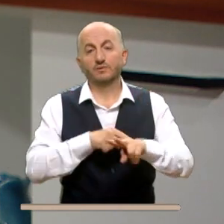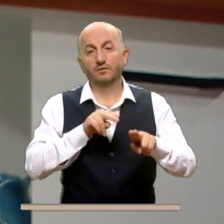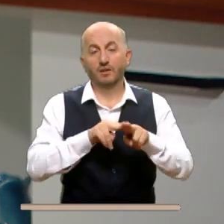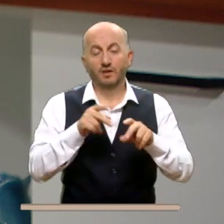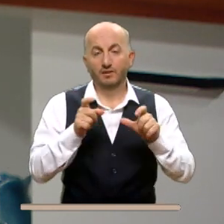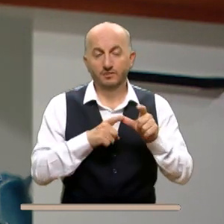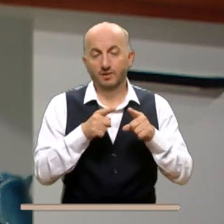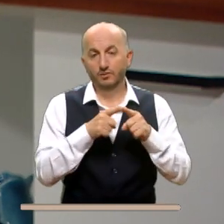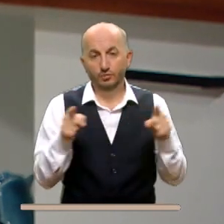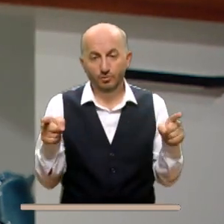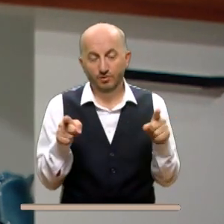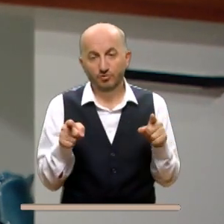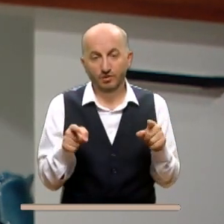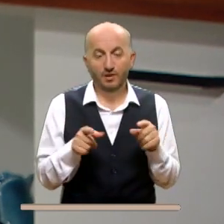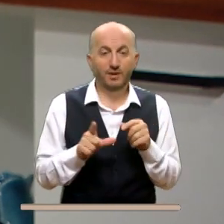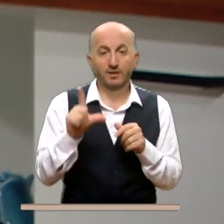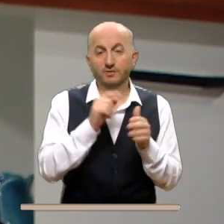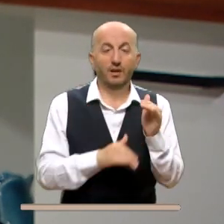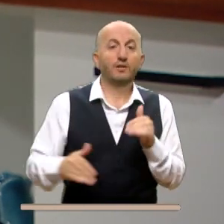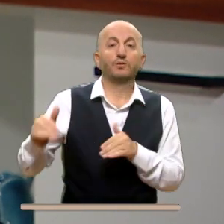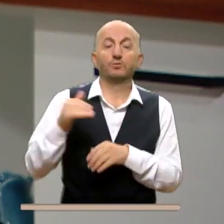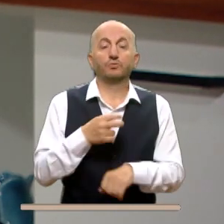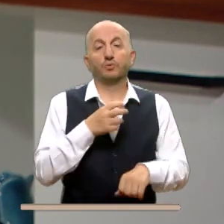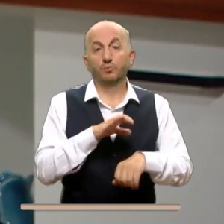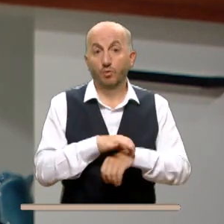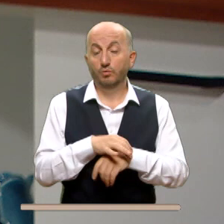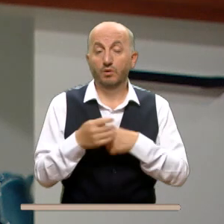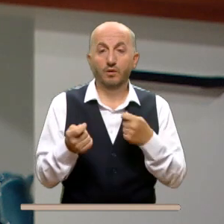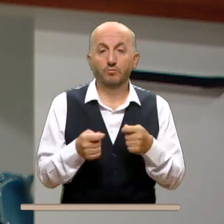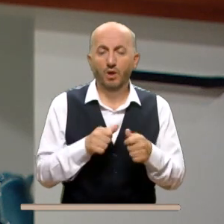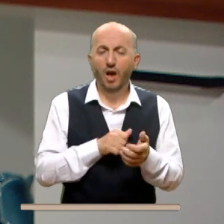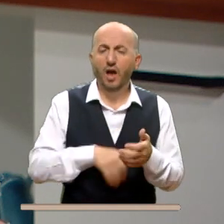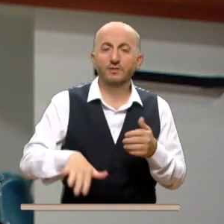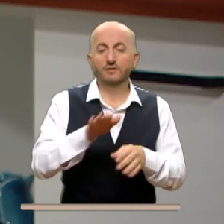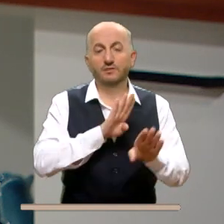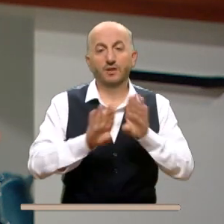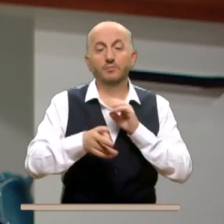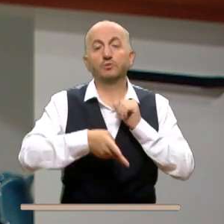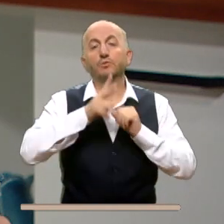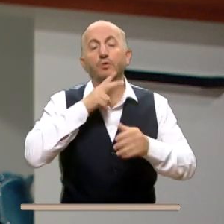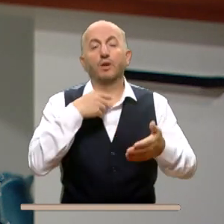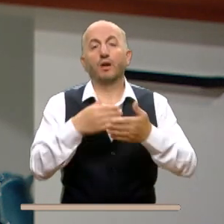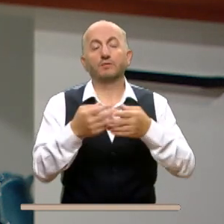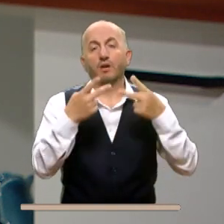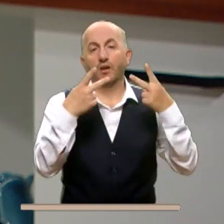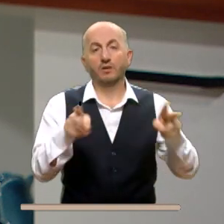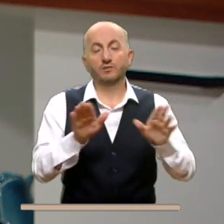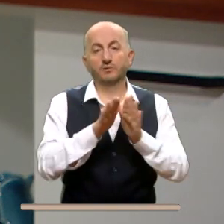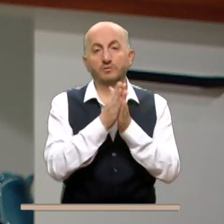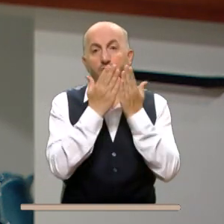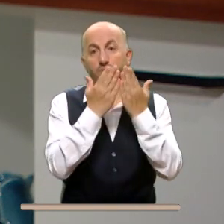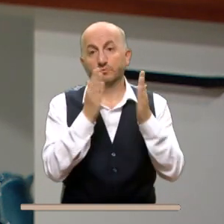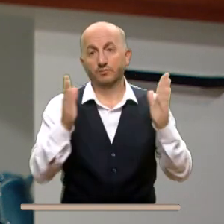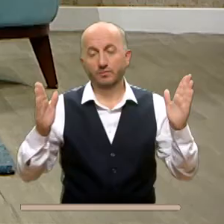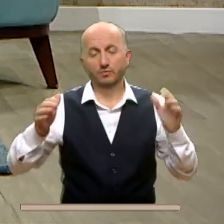evet. LGS süreci yahut lisans üstü doktora yapan bütün herkesin kapısının sonuna kadar açtığı bu kütüphanemiz bu öğrenciler